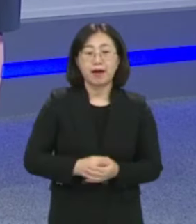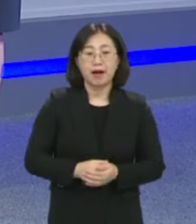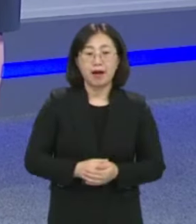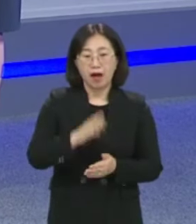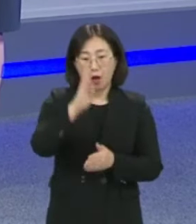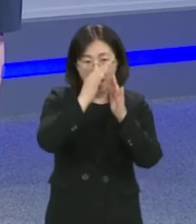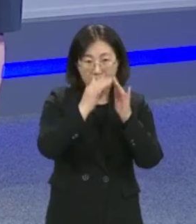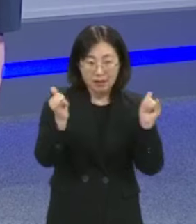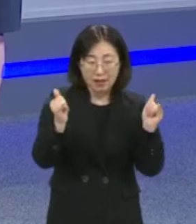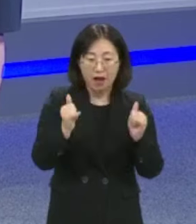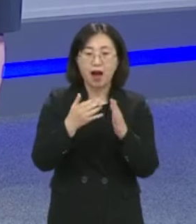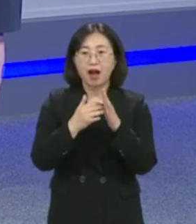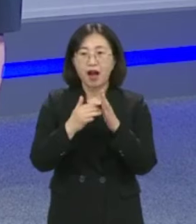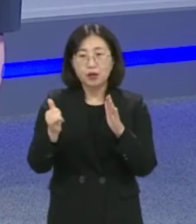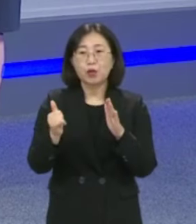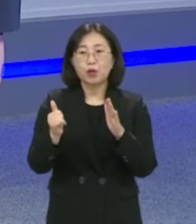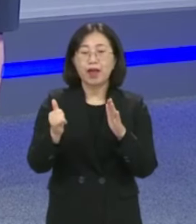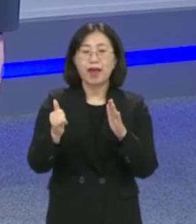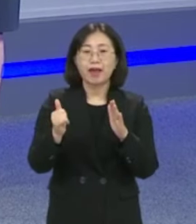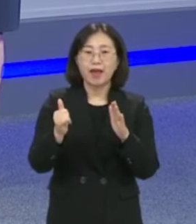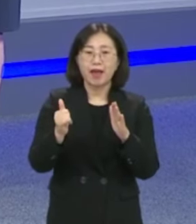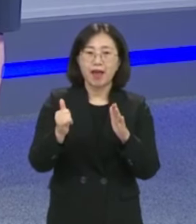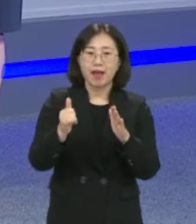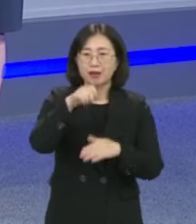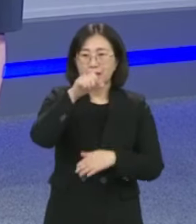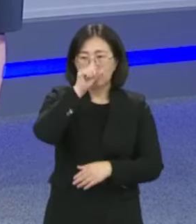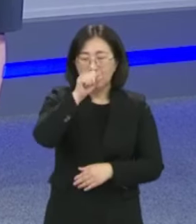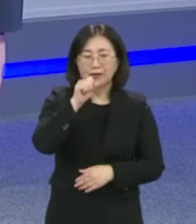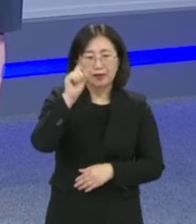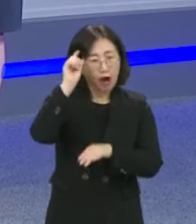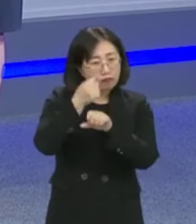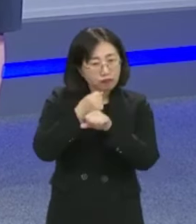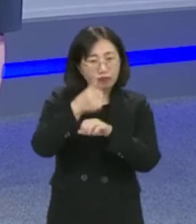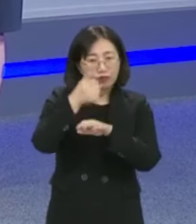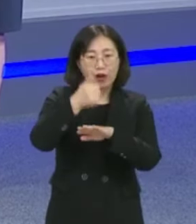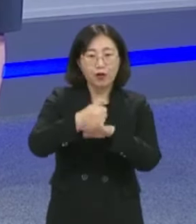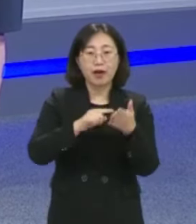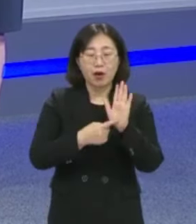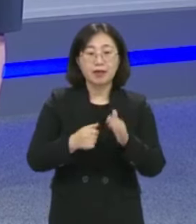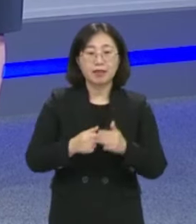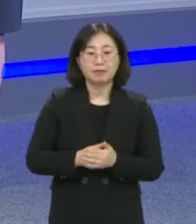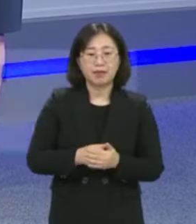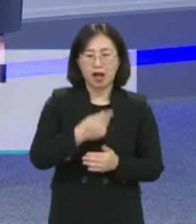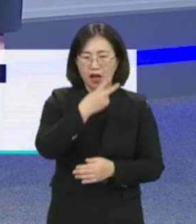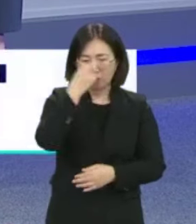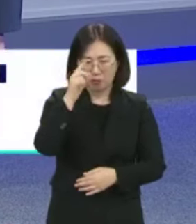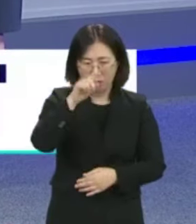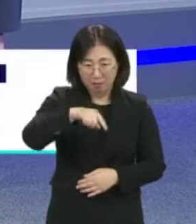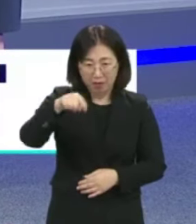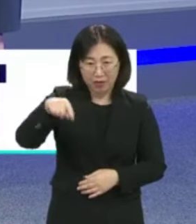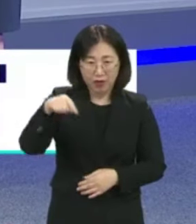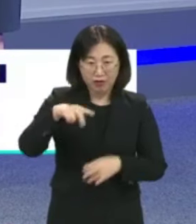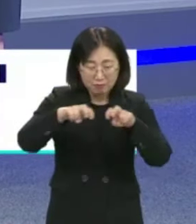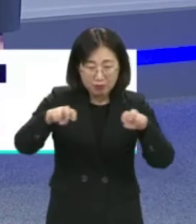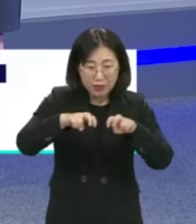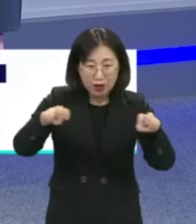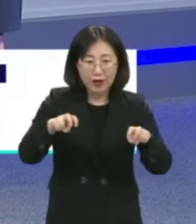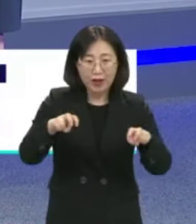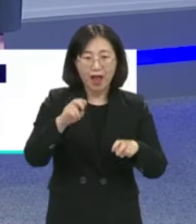가족에게 반가운 소식이 될 연구 결과가 나왔습니다 국내연구진이 수 턴을 추적한 뒤 분석해